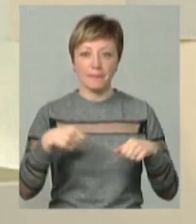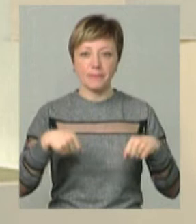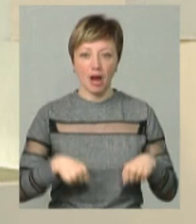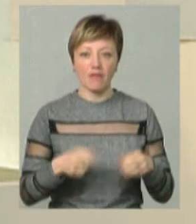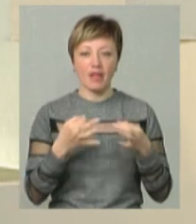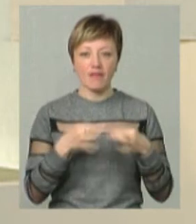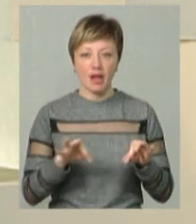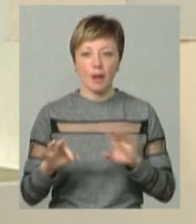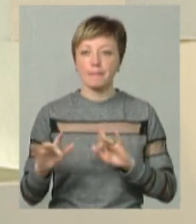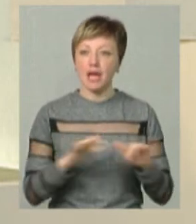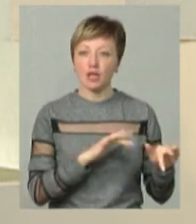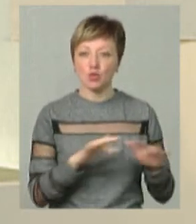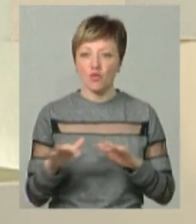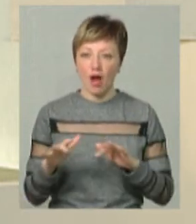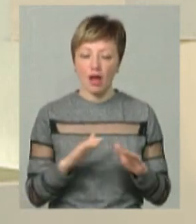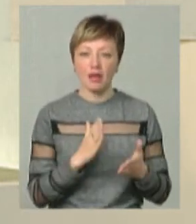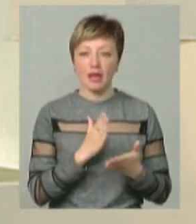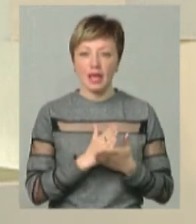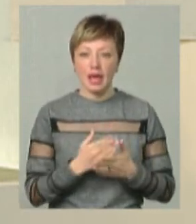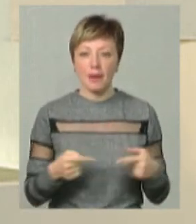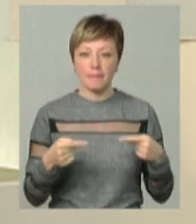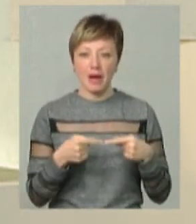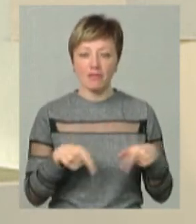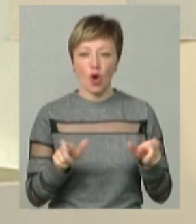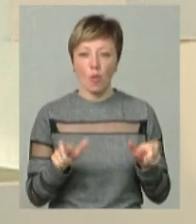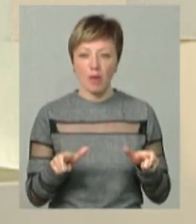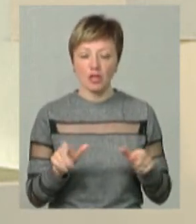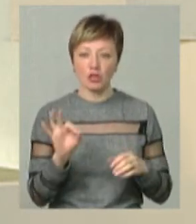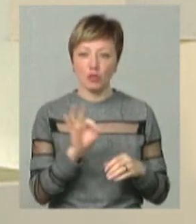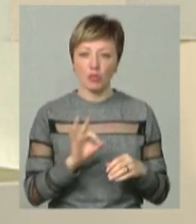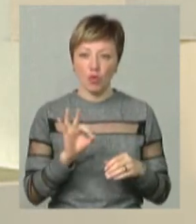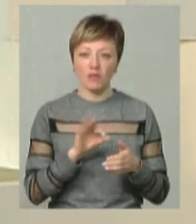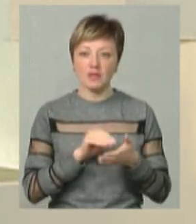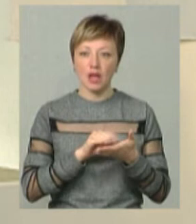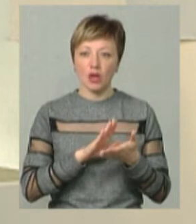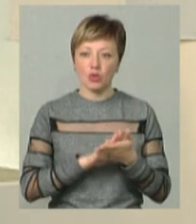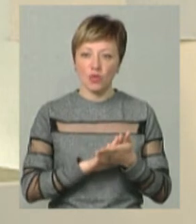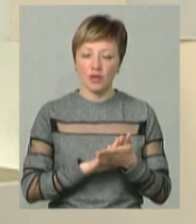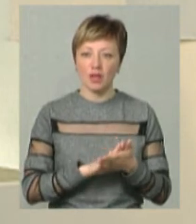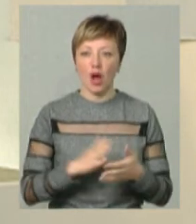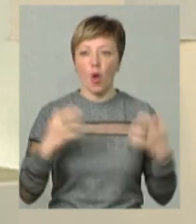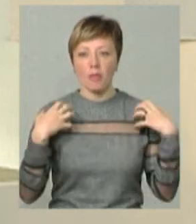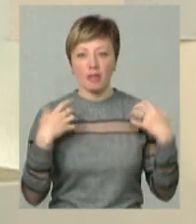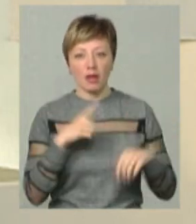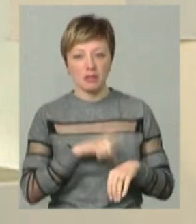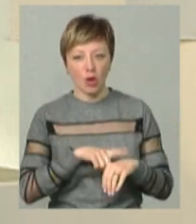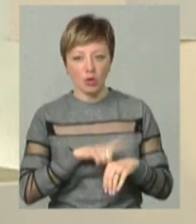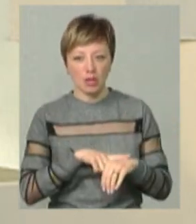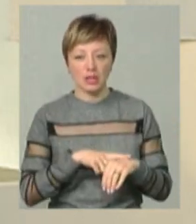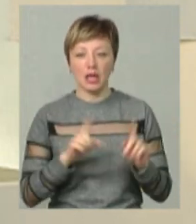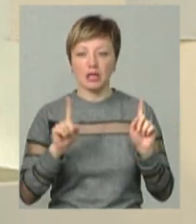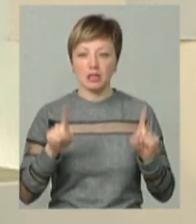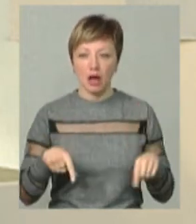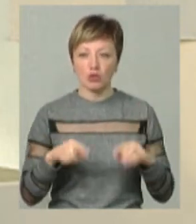на вільне пересування. Є певні обмеження щодо встановлення, наприклад, комендантська година.